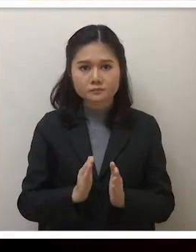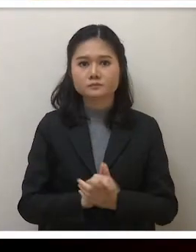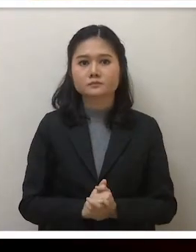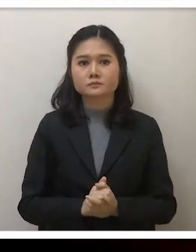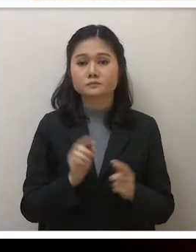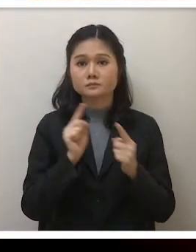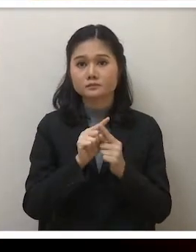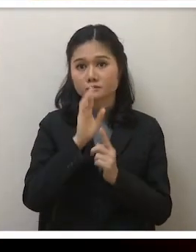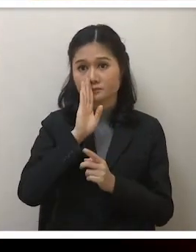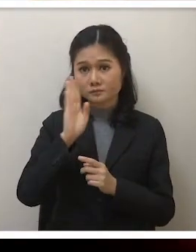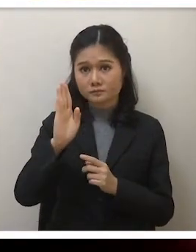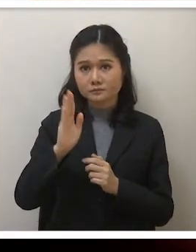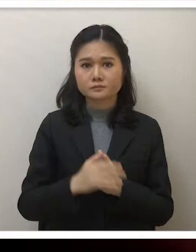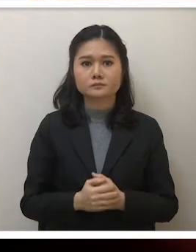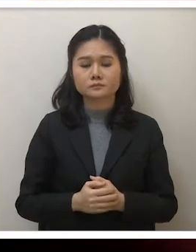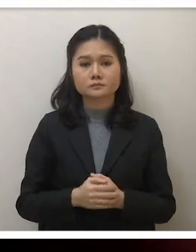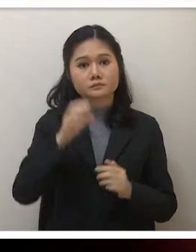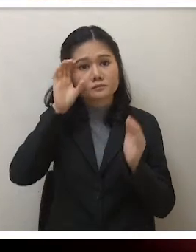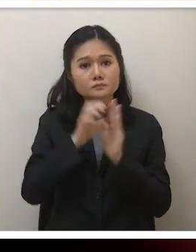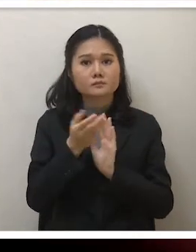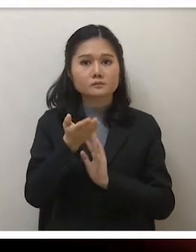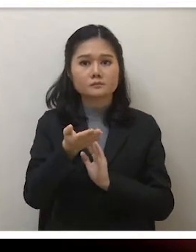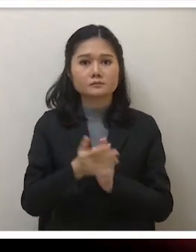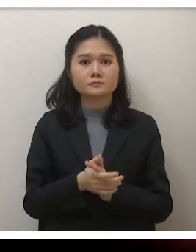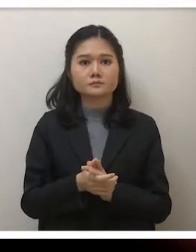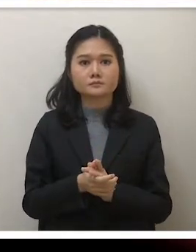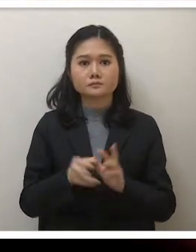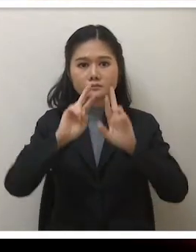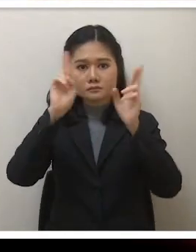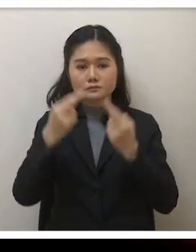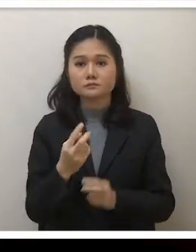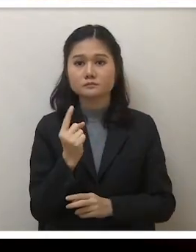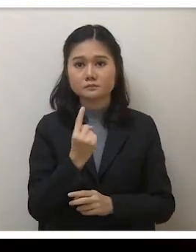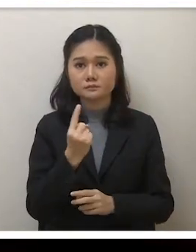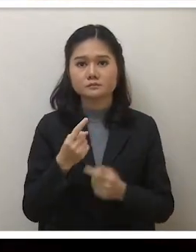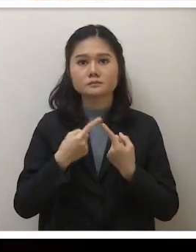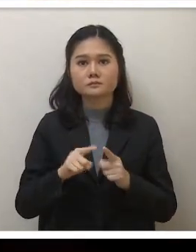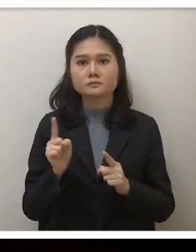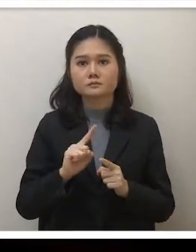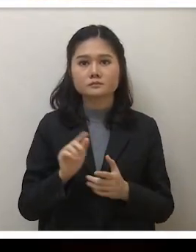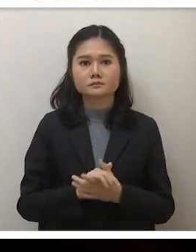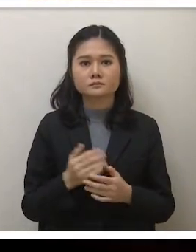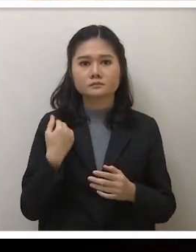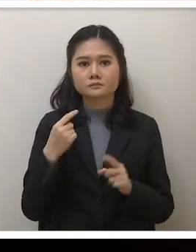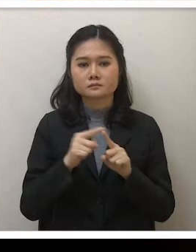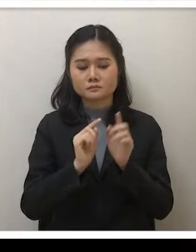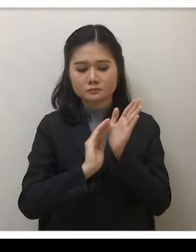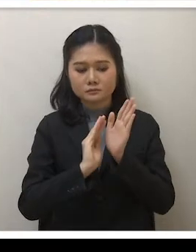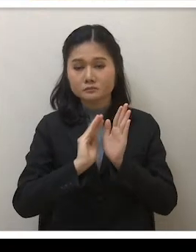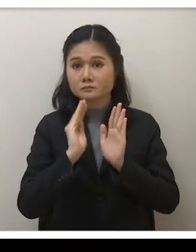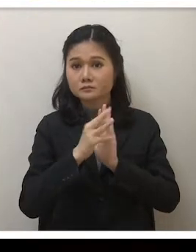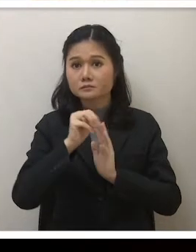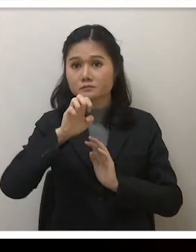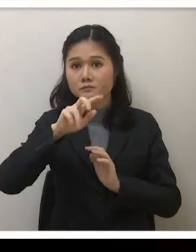าคนด้านเฉียงนะครับในรูปนี้นะครับเป็นรูปทรงชิ้นเดียวแต่ว่ามันมีมิติในตัวของเขาเองนะ